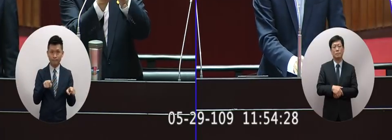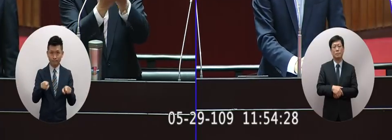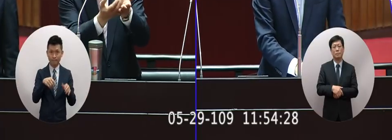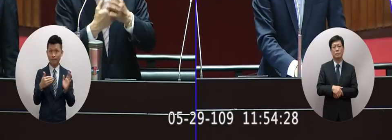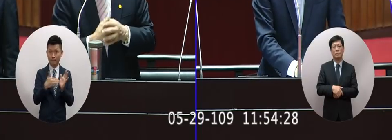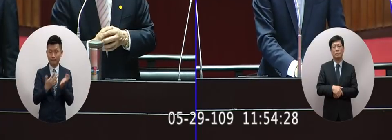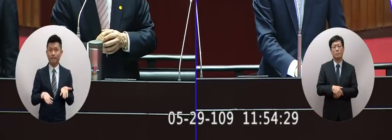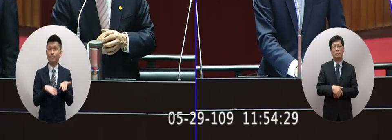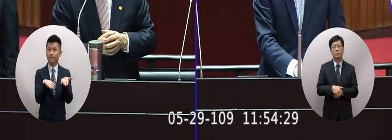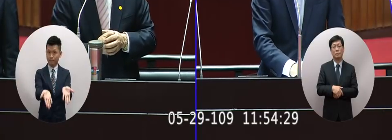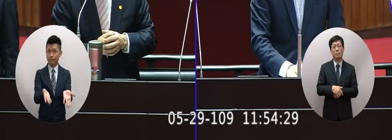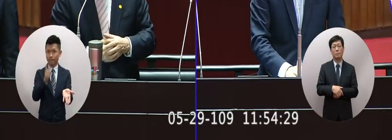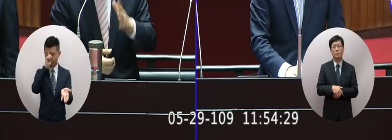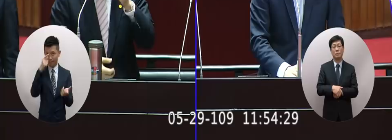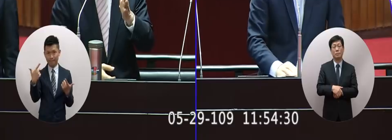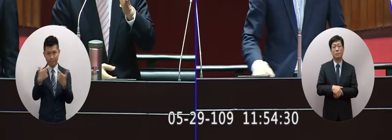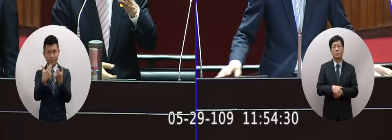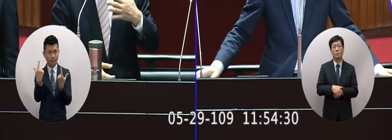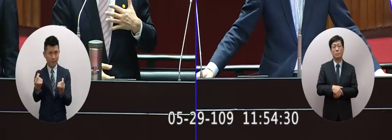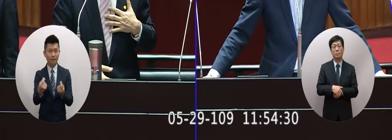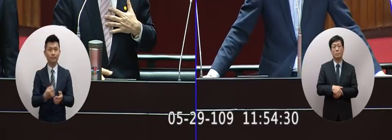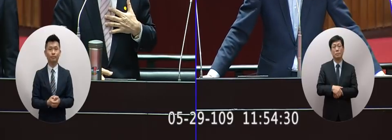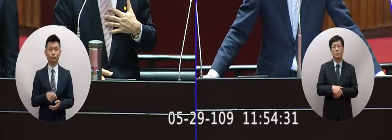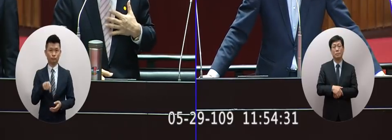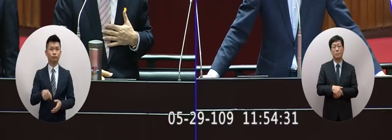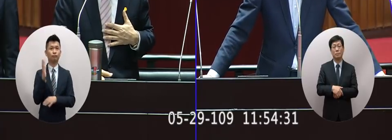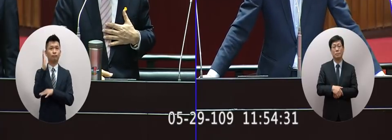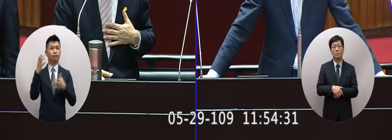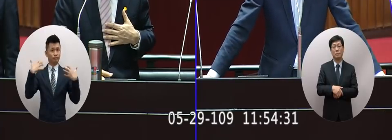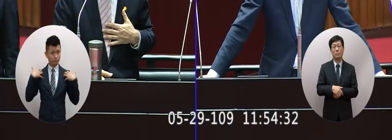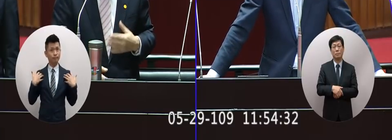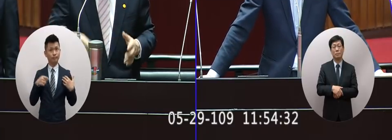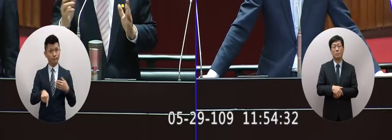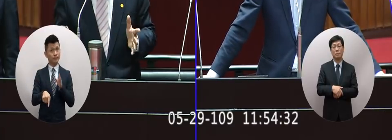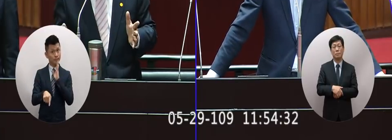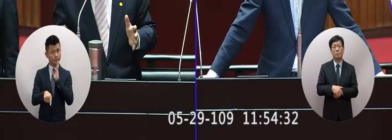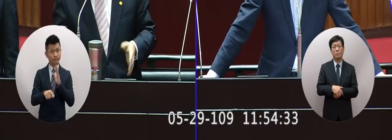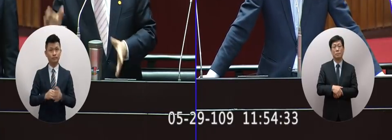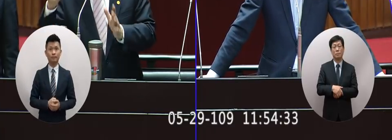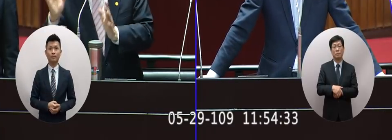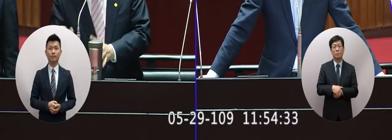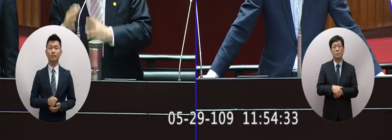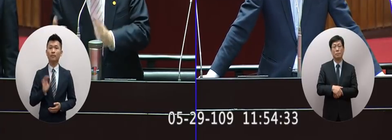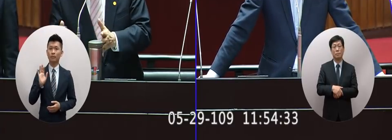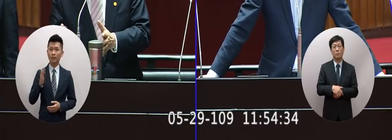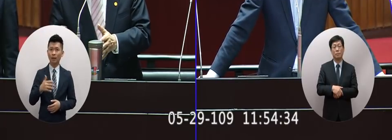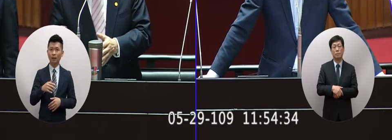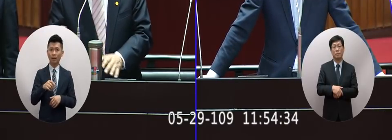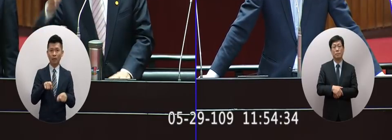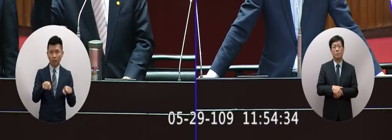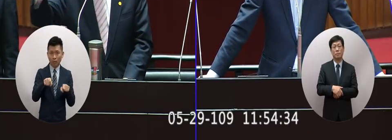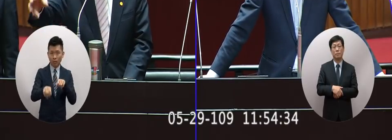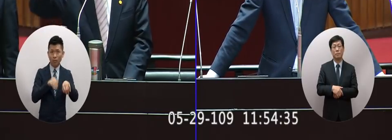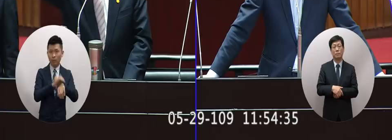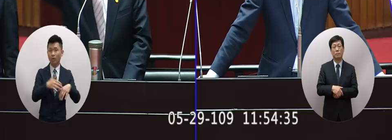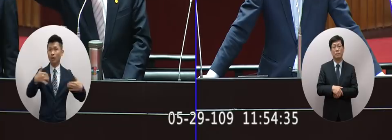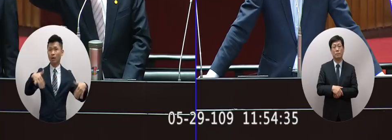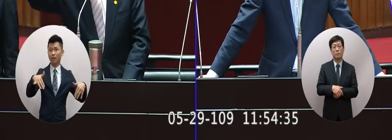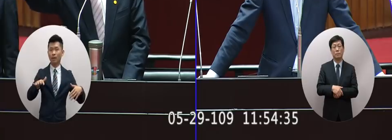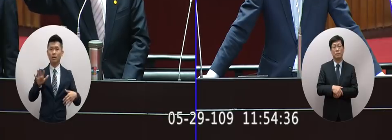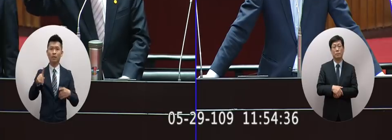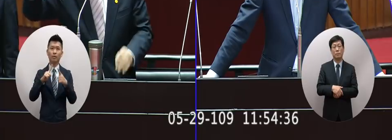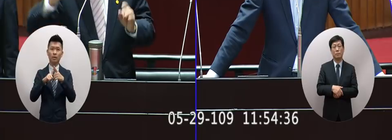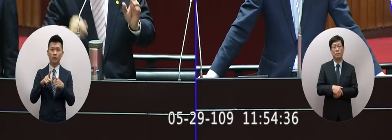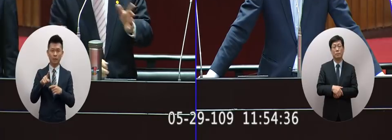望就如委员的期待，这是一个负责任政府该做的事。至于还没有完成前，有些人